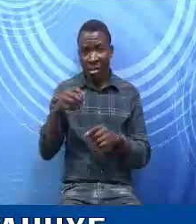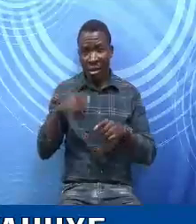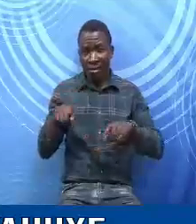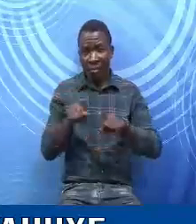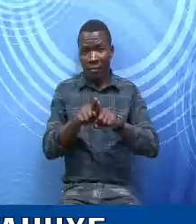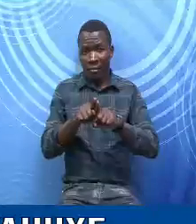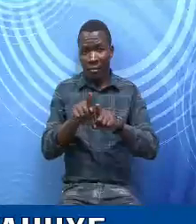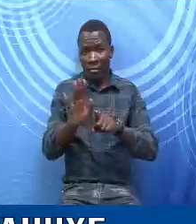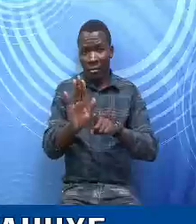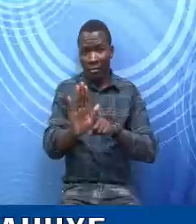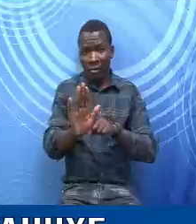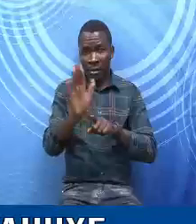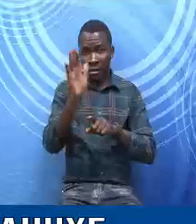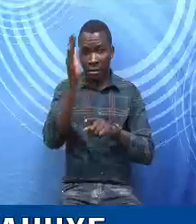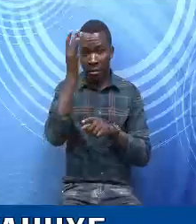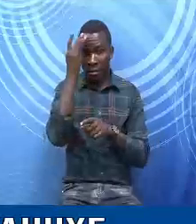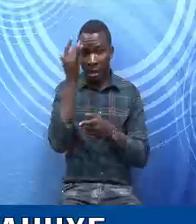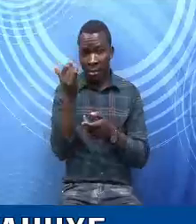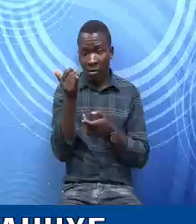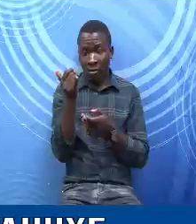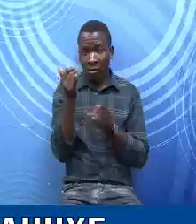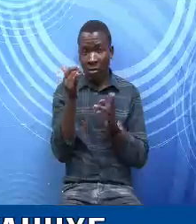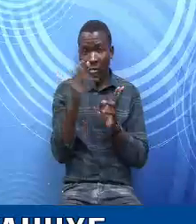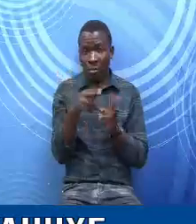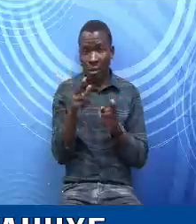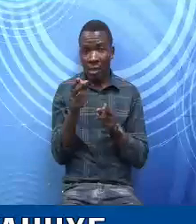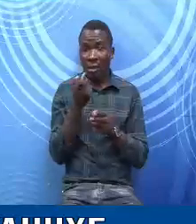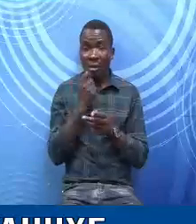abavandimwe, kubera ko ubundi yagombaga